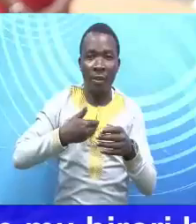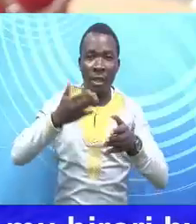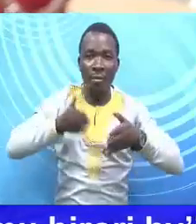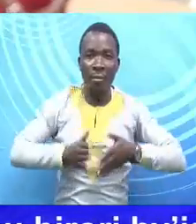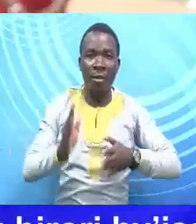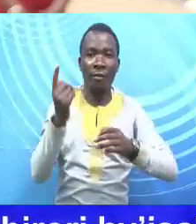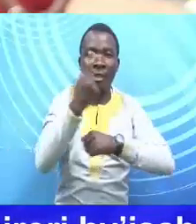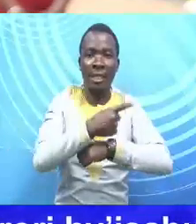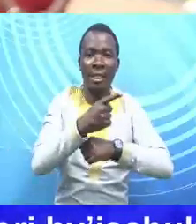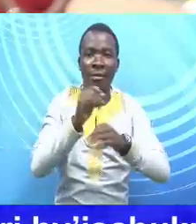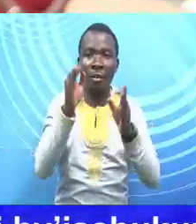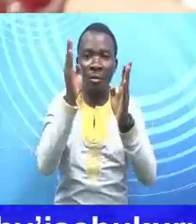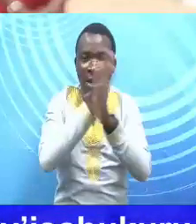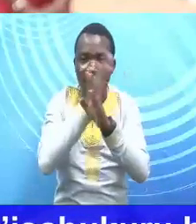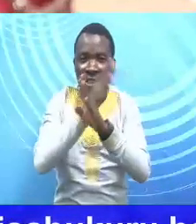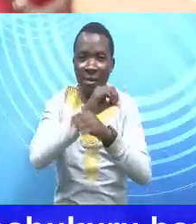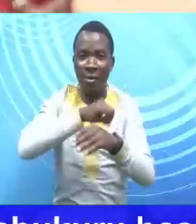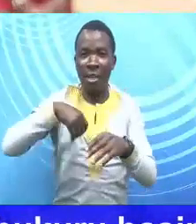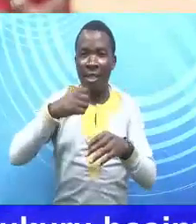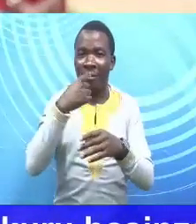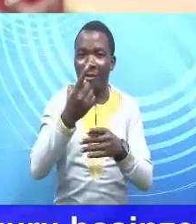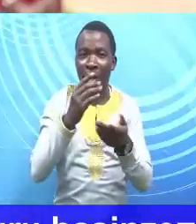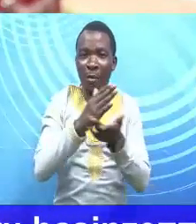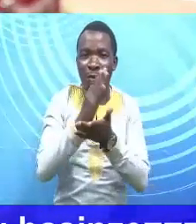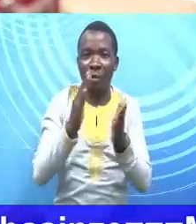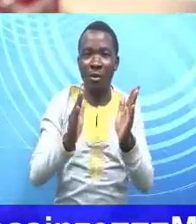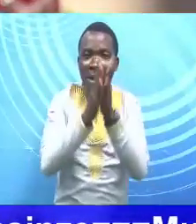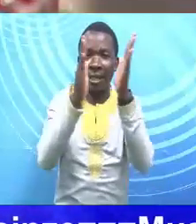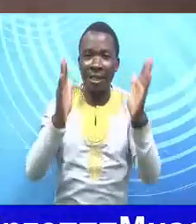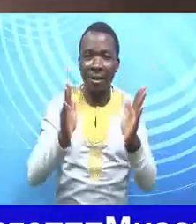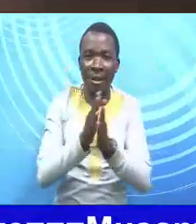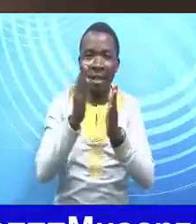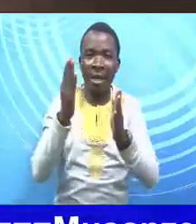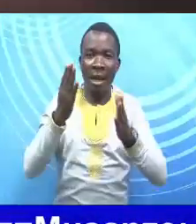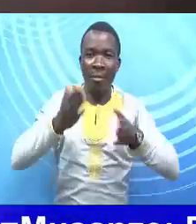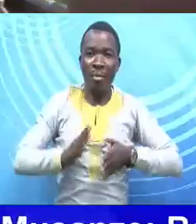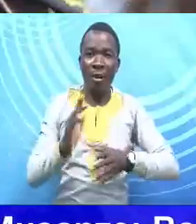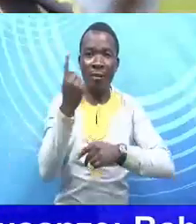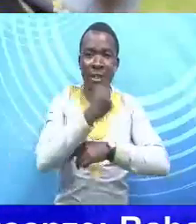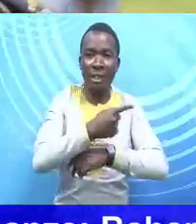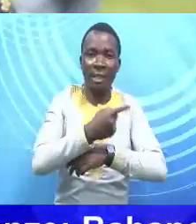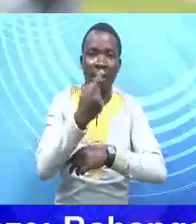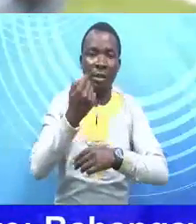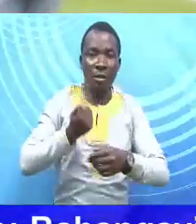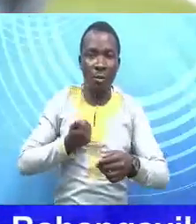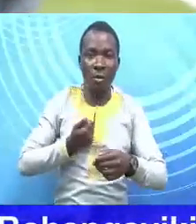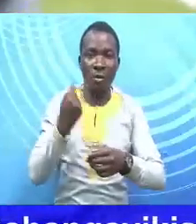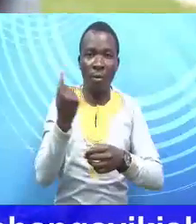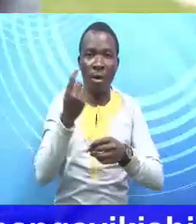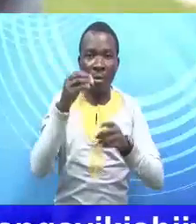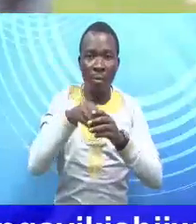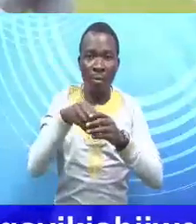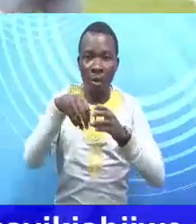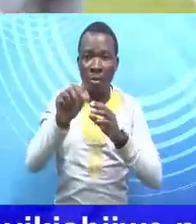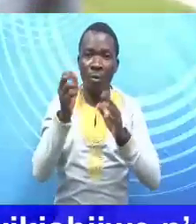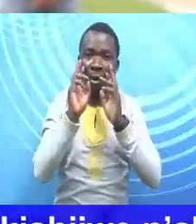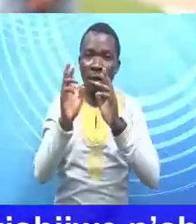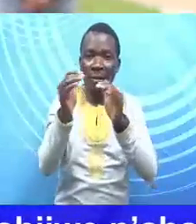kubivuga, mu by'ukuri barimo bizihiza aniveriseri y'umukobwa umwe muri bo, murabona ko ari urungano